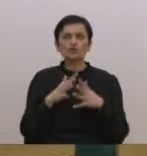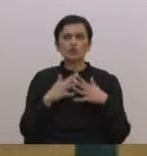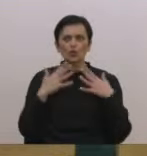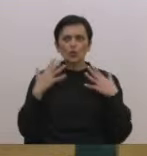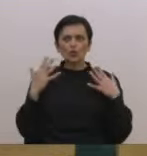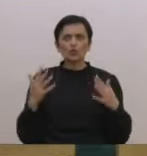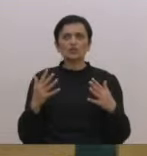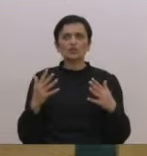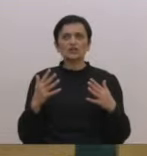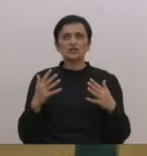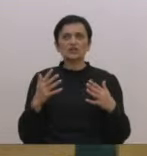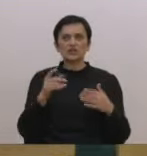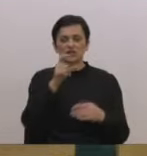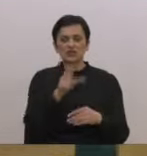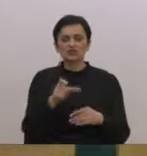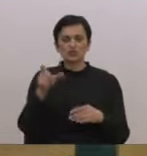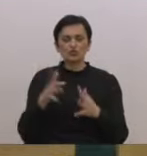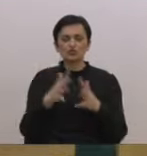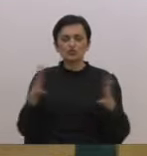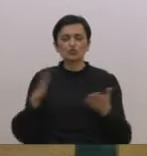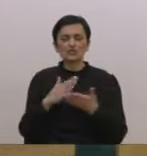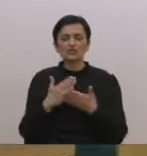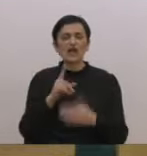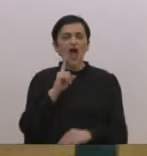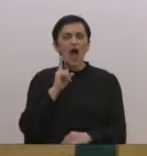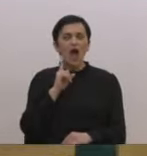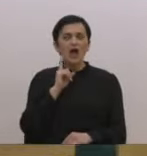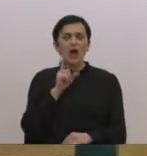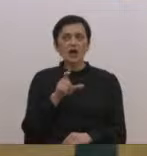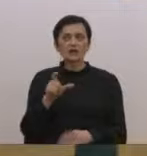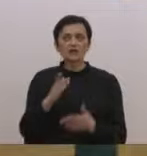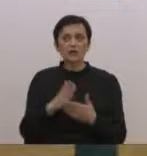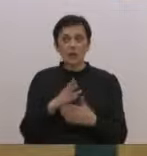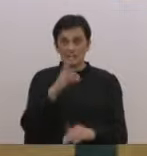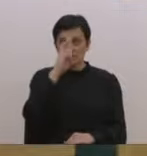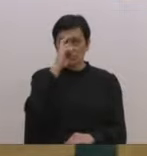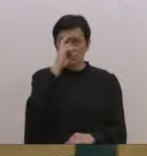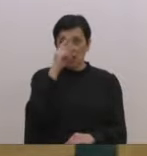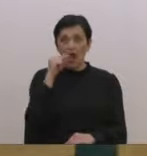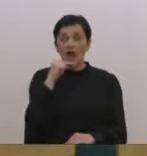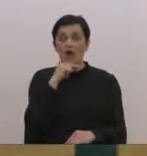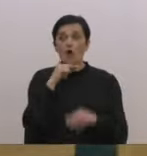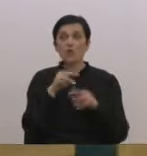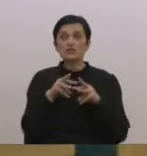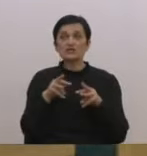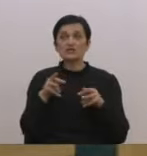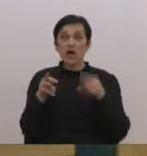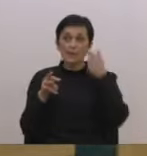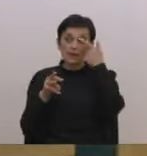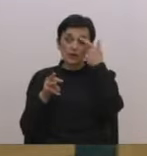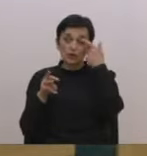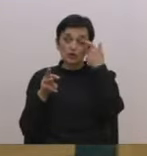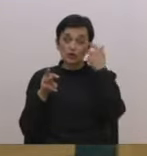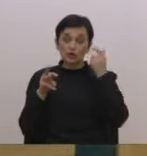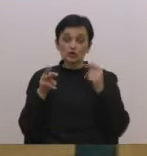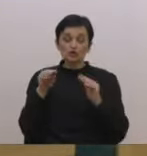უდიდესი ბენეფიციარების უდიდესი ნაწილი არიან ახალგაზრდები. სახელმწიფომ და ეკონომიკის სამინისტრომ